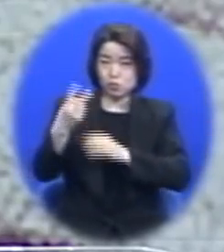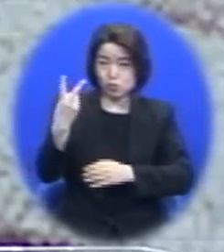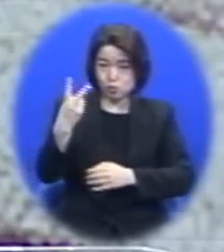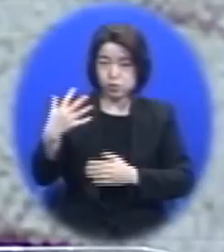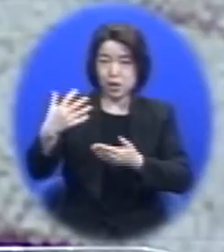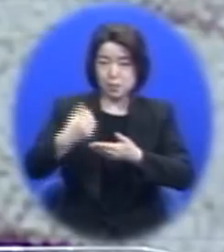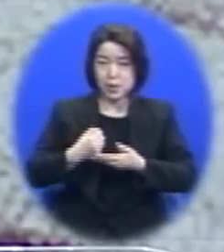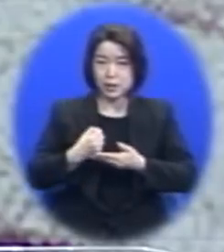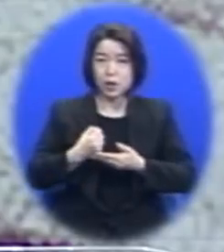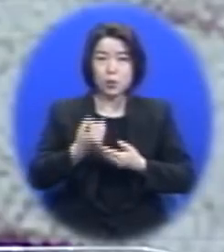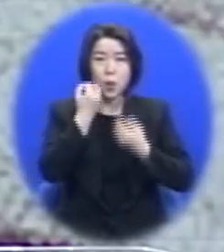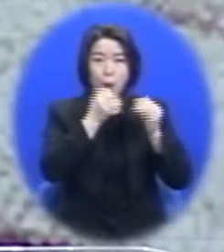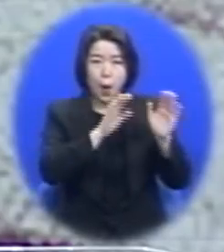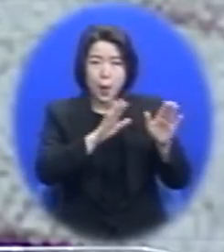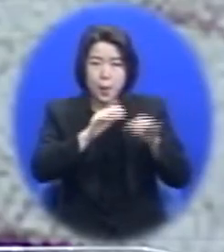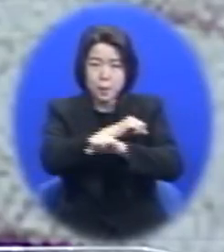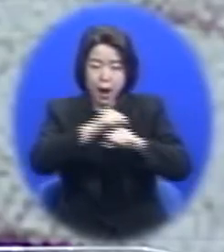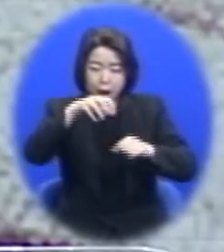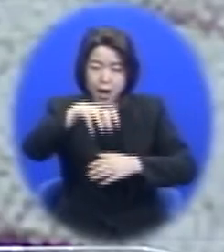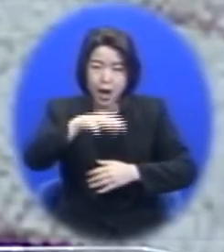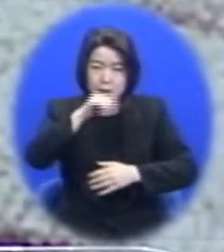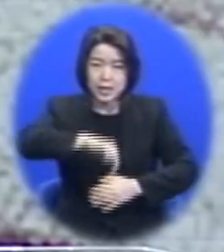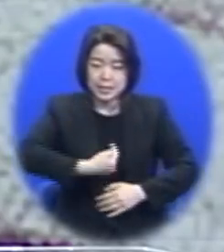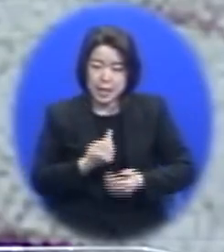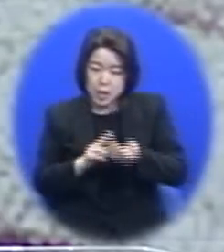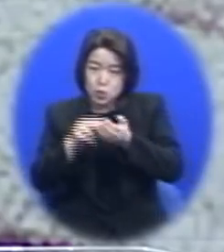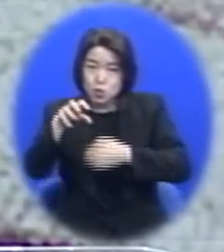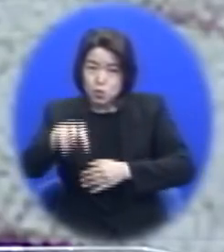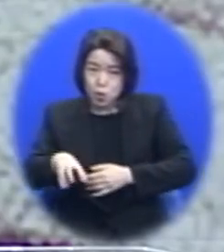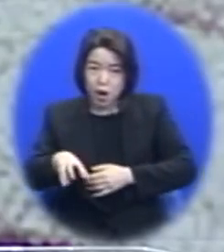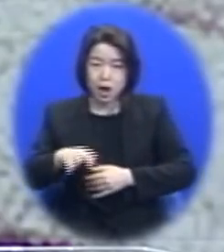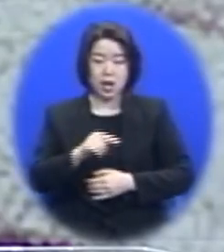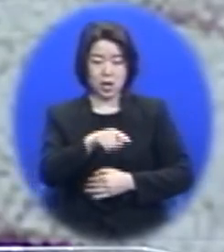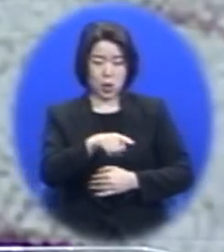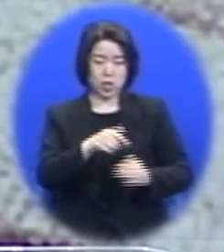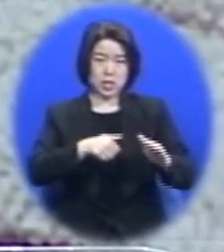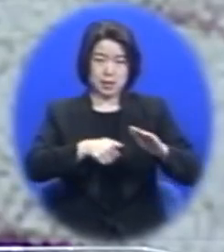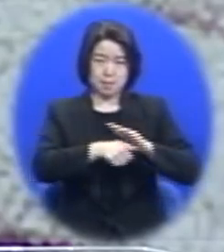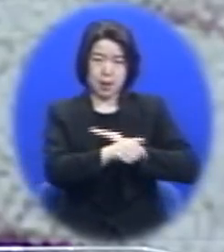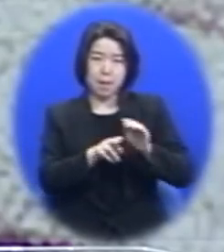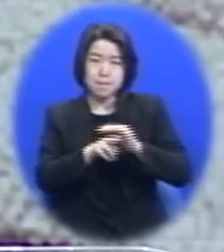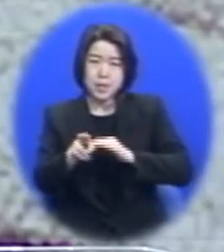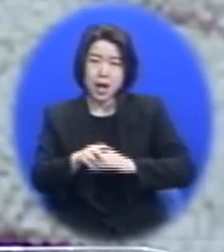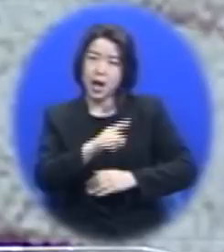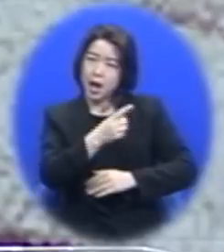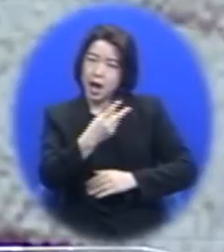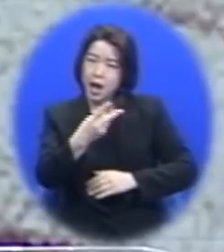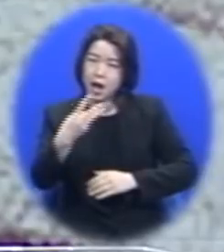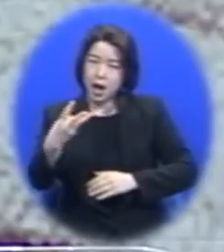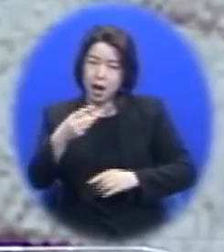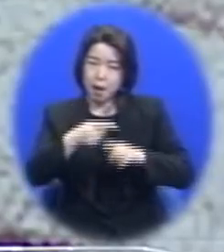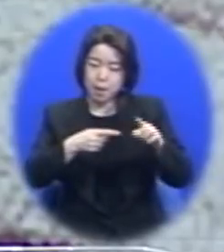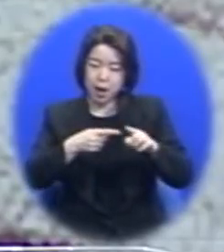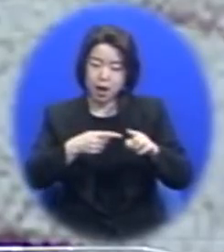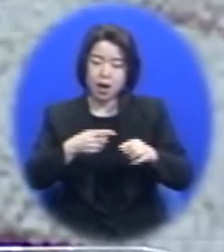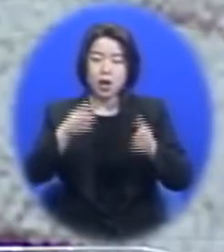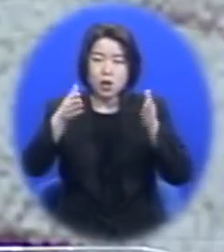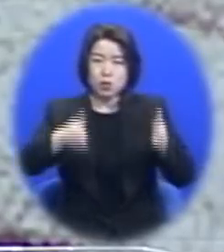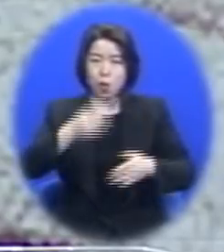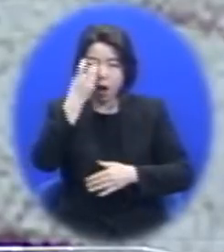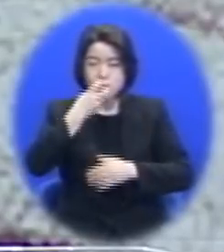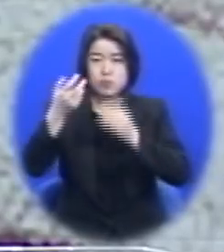자기 은신처로 날아가서 거기에서 뱀을 피해서 한 때와 두 때와 반 때 동안 부양을 받았습니다